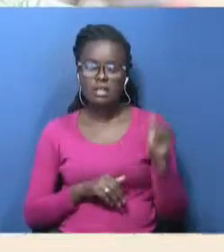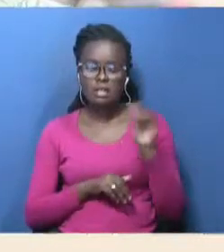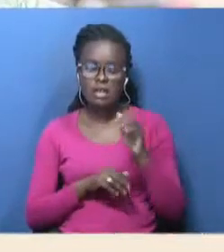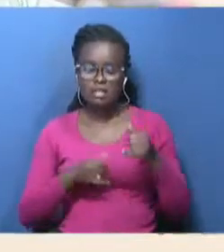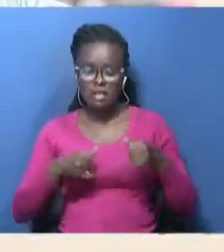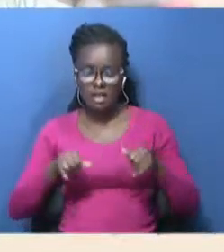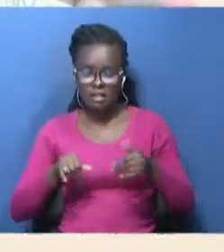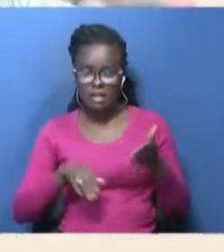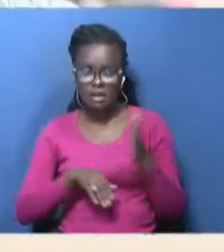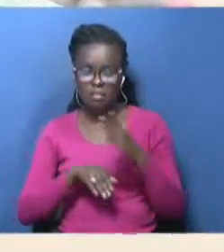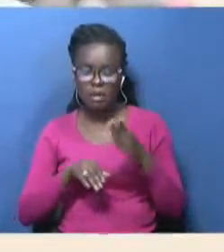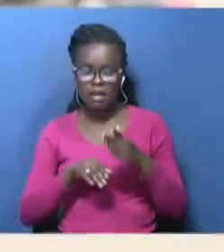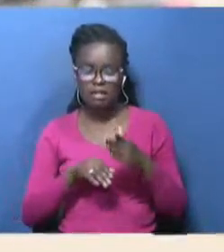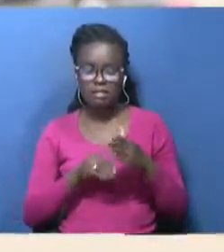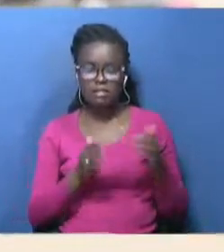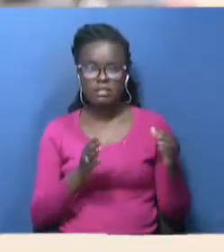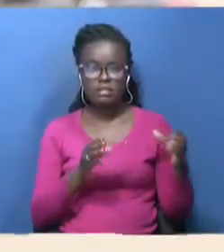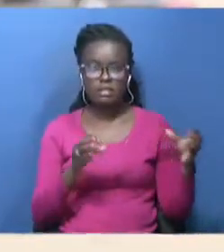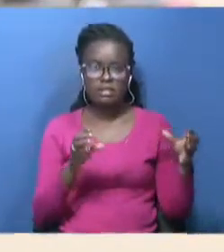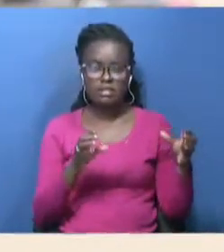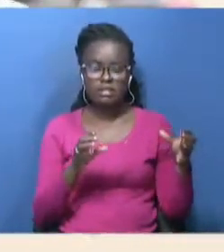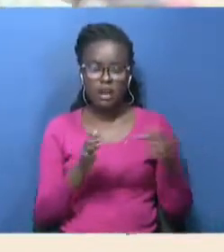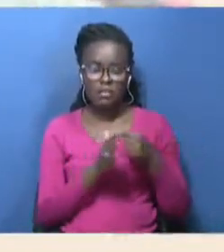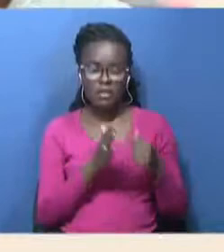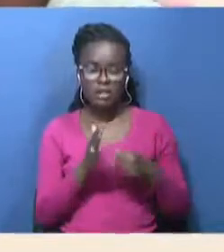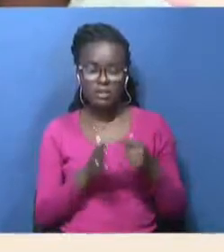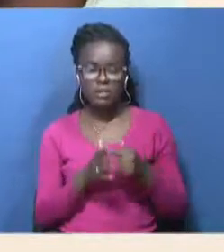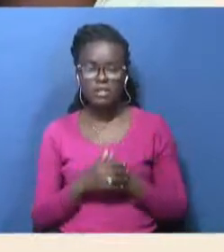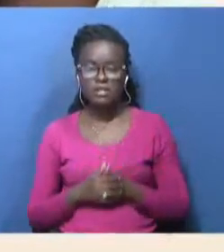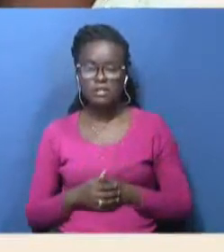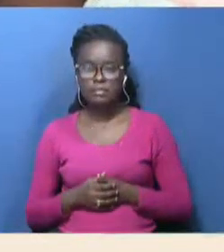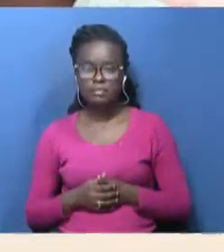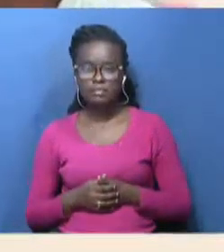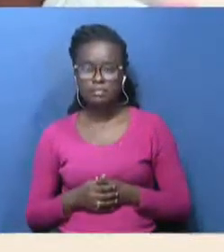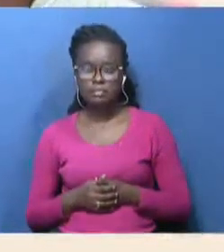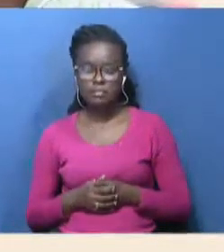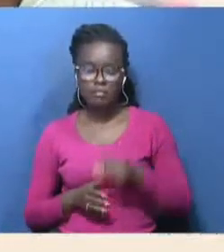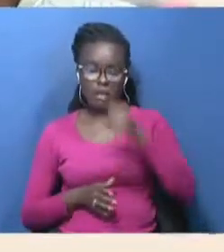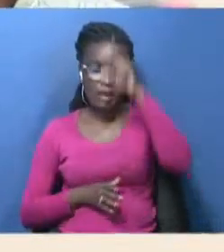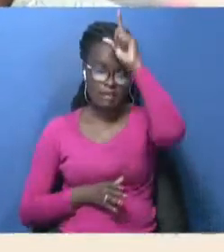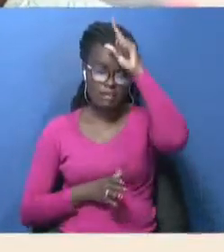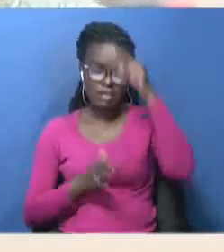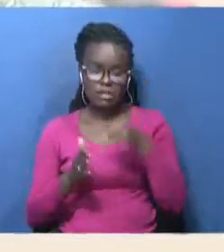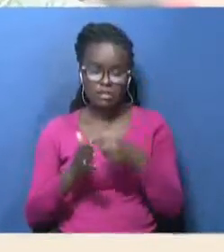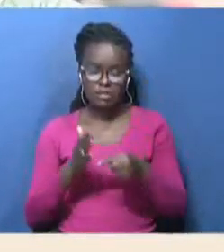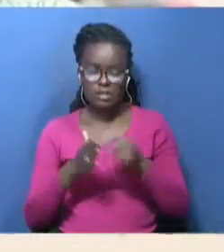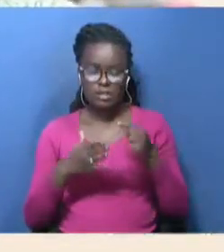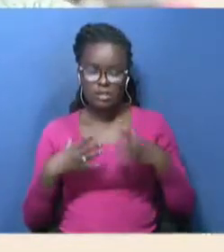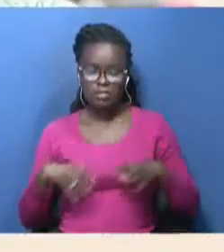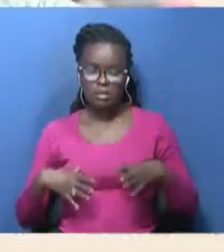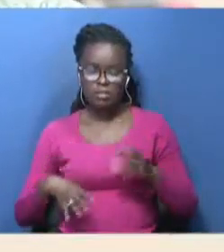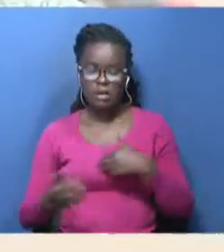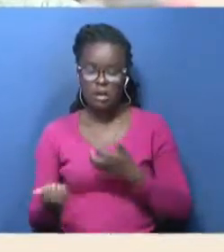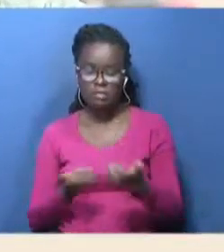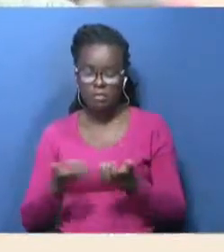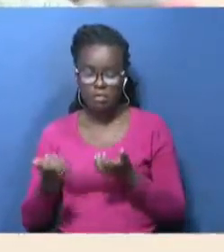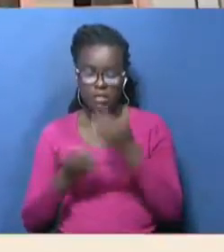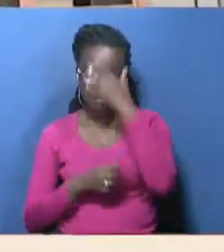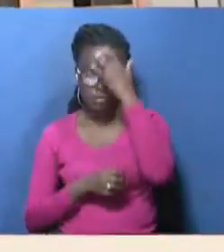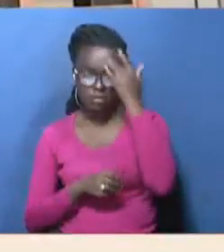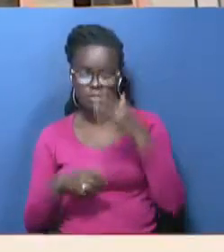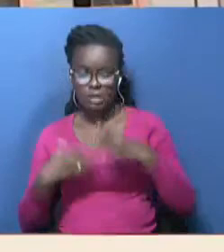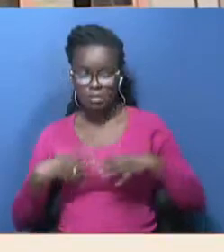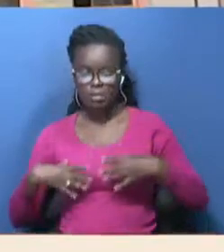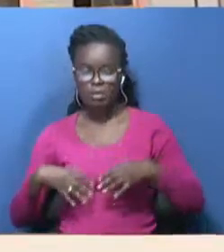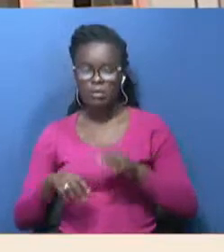gũcokia iganda kana gũkĩrehe nyamũ twĩtaga village factories, andu makorwo mena wonjoria tondu andu nĩ aingĩ